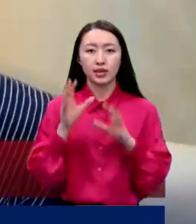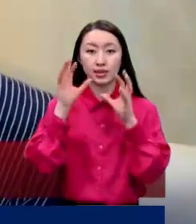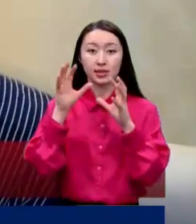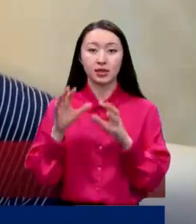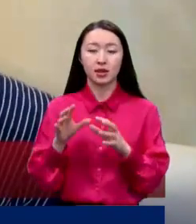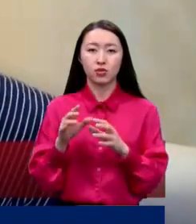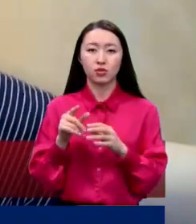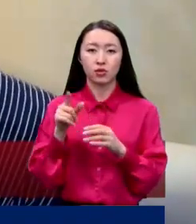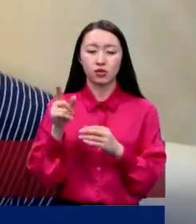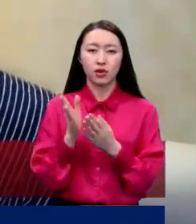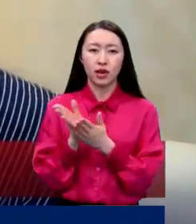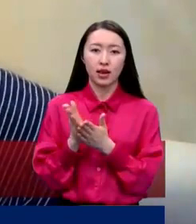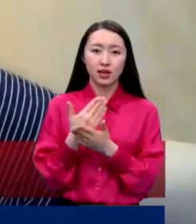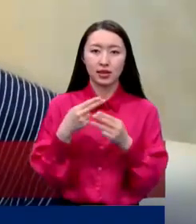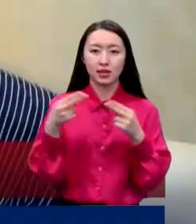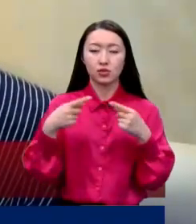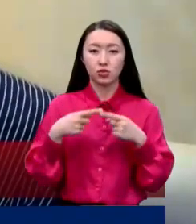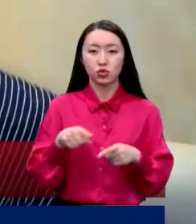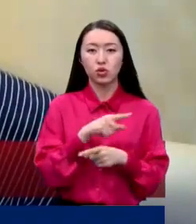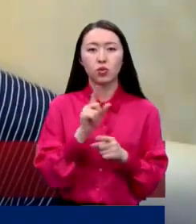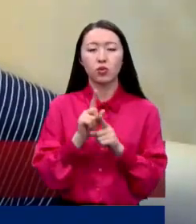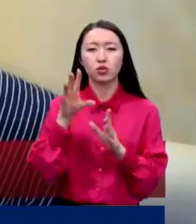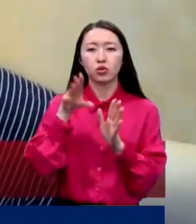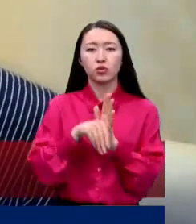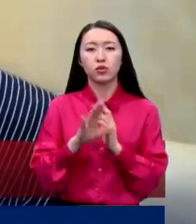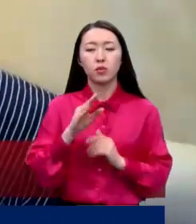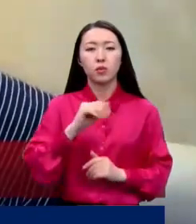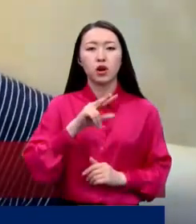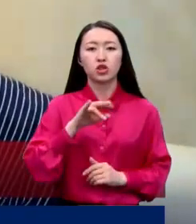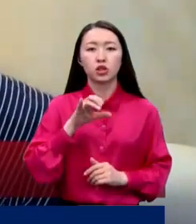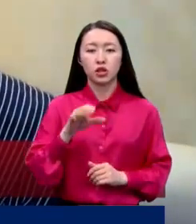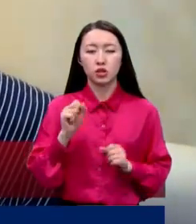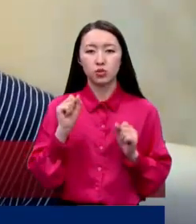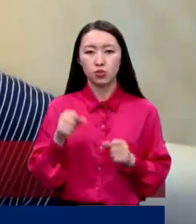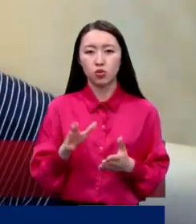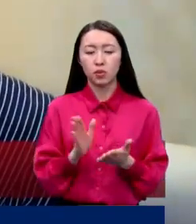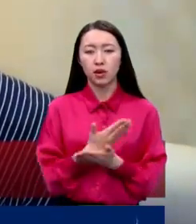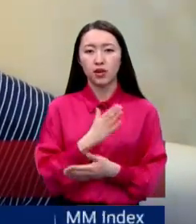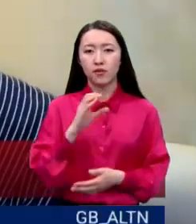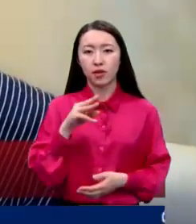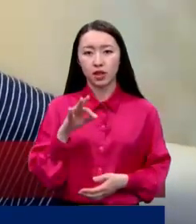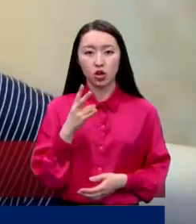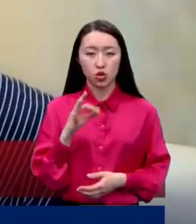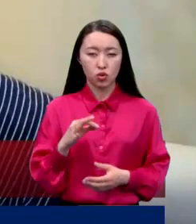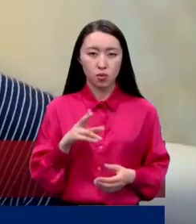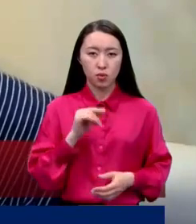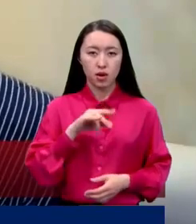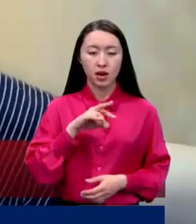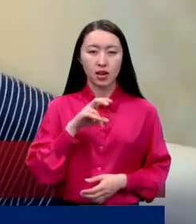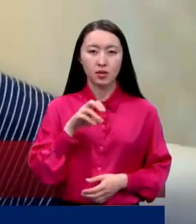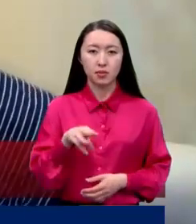законопроект Мажилиса, они будут как будто бы накладывать на него вето, и Мажилис может преодолеть вето. Но парламент таким образом как